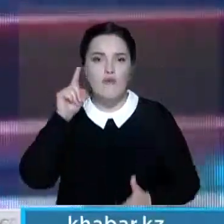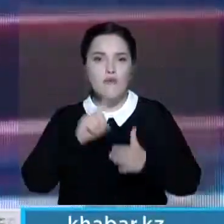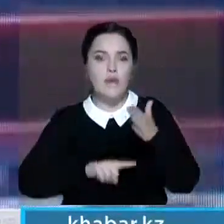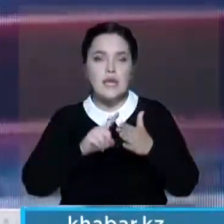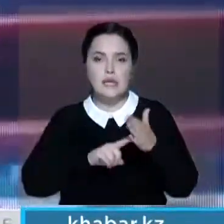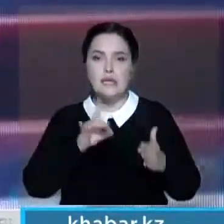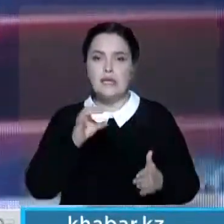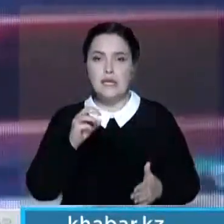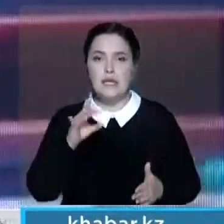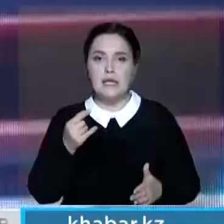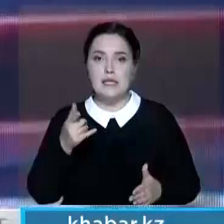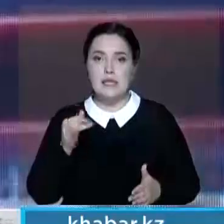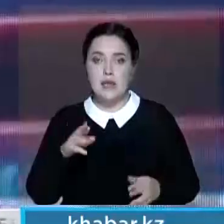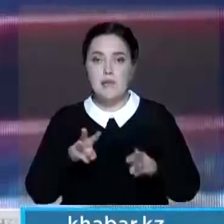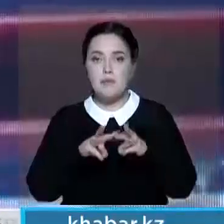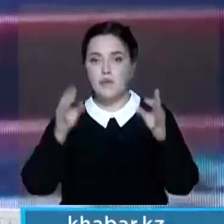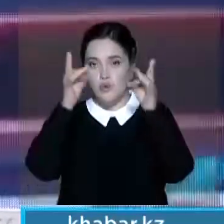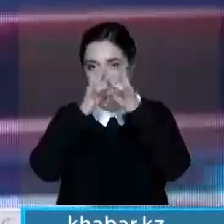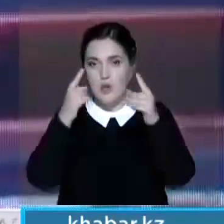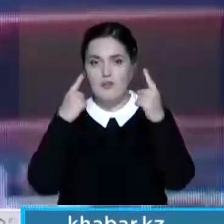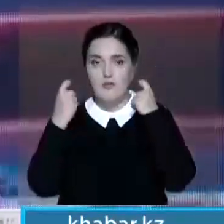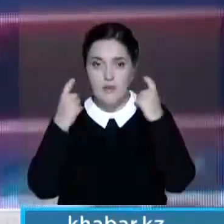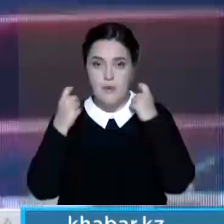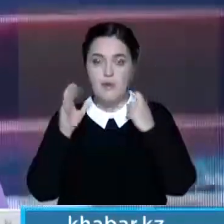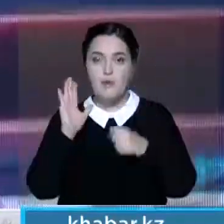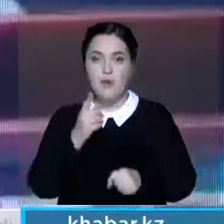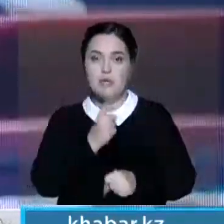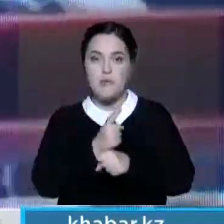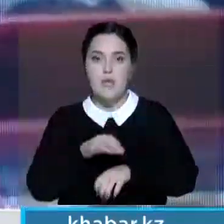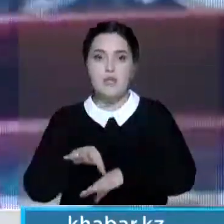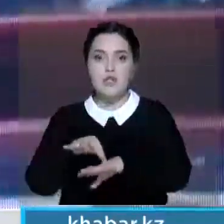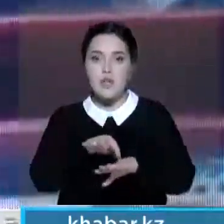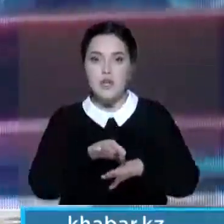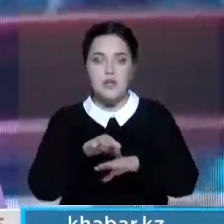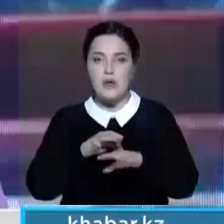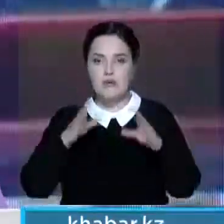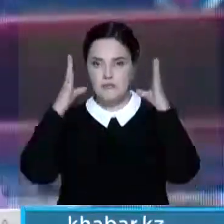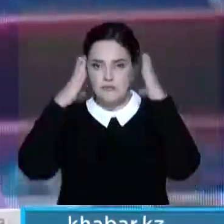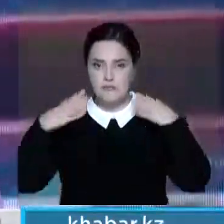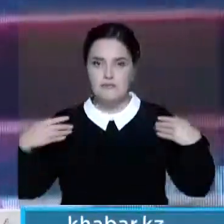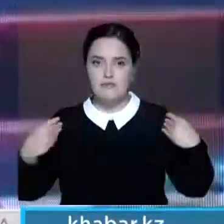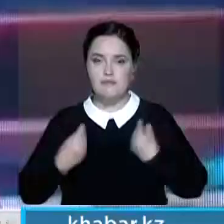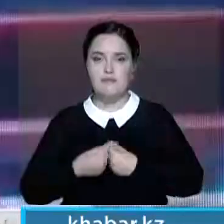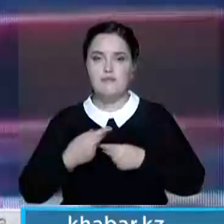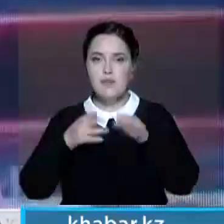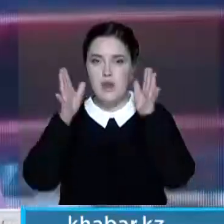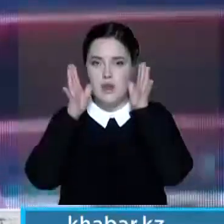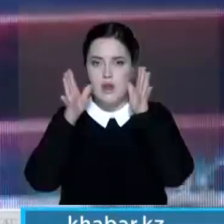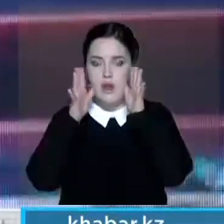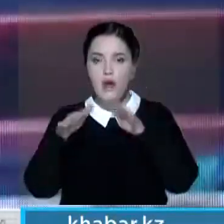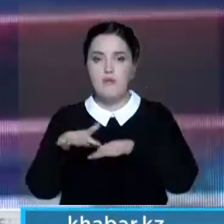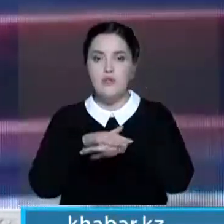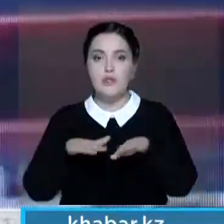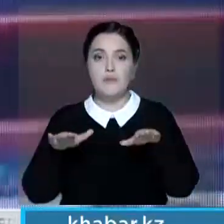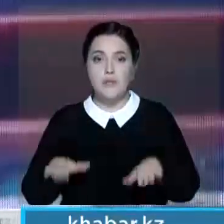брифинге СЦК министр культуры и информации. В частности, могут ввести запрет на ношение закрытой религиозной одежды в